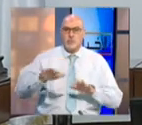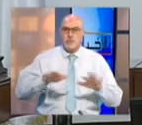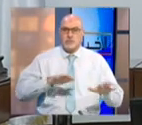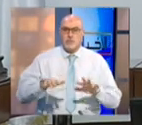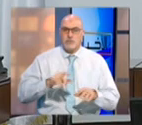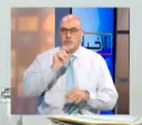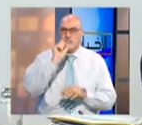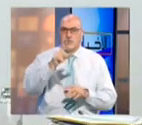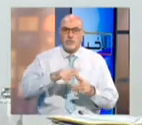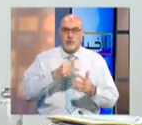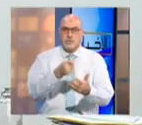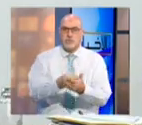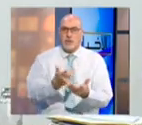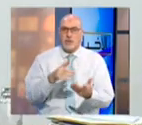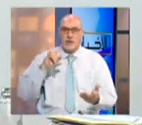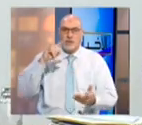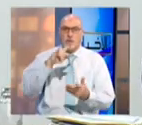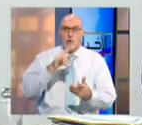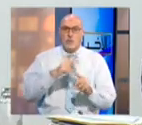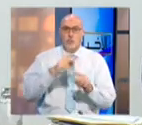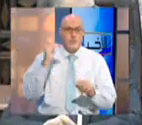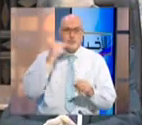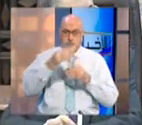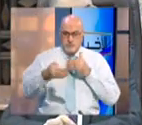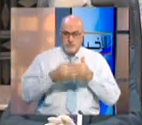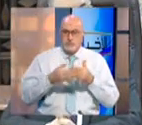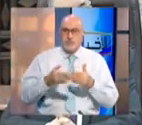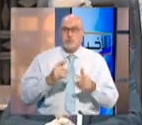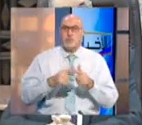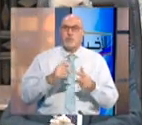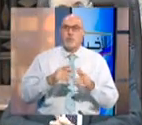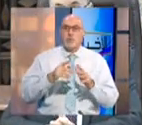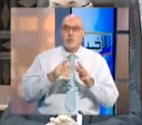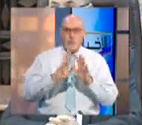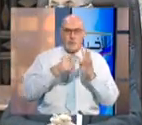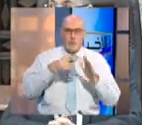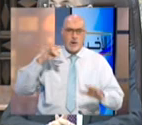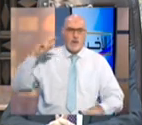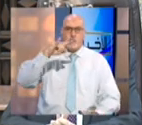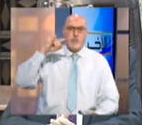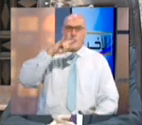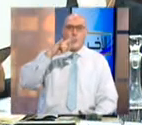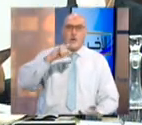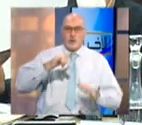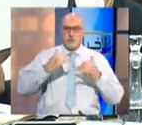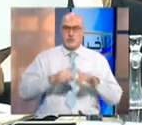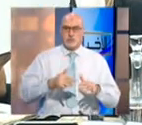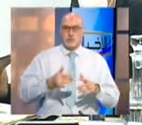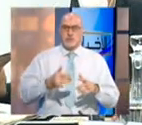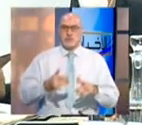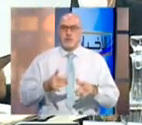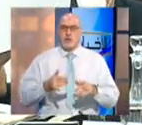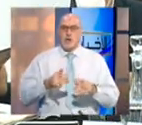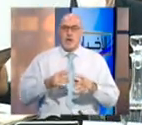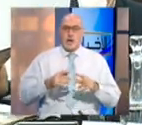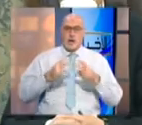لإنهاء عملية اقتناء الطائرات في أقرب الأجال في إطار تجديد الأسطول الجوي الجزائري، على أن